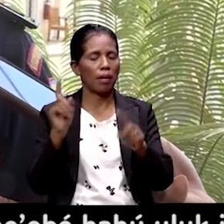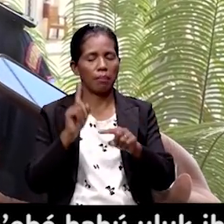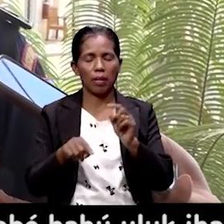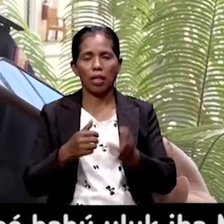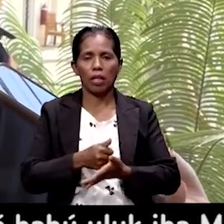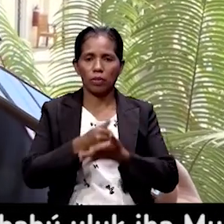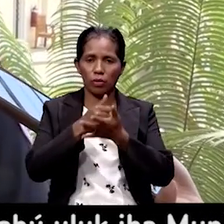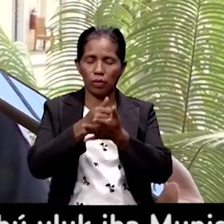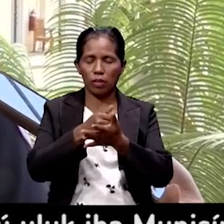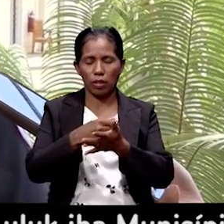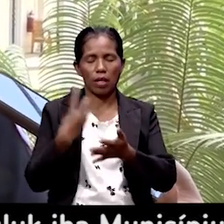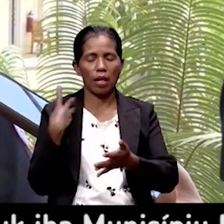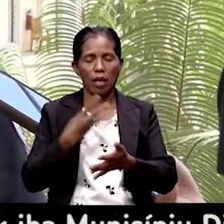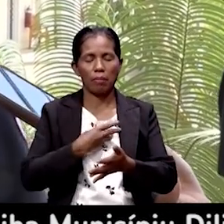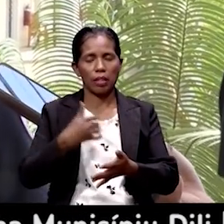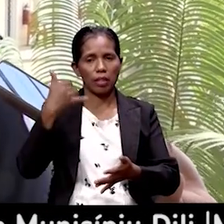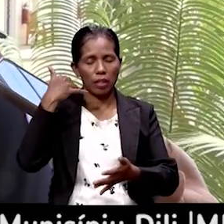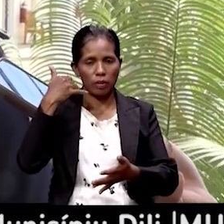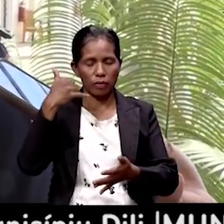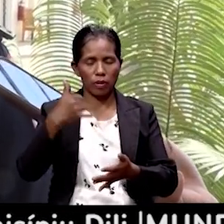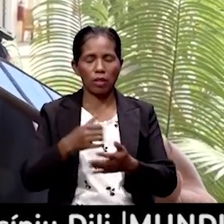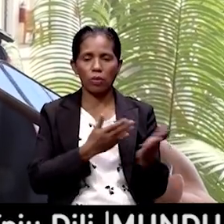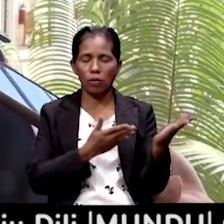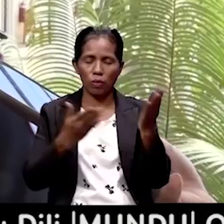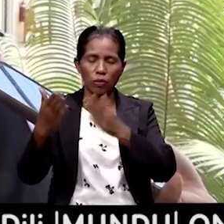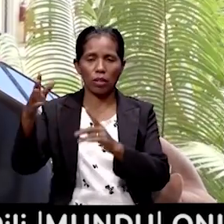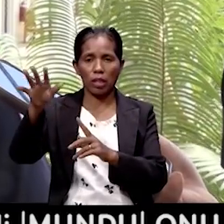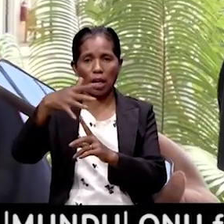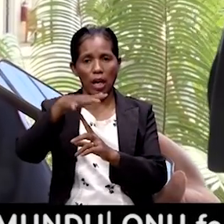komunika ba komando zeral atau komunika avion ba, mas itu ni